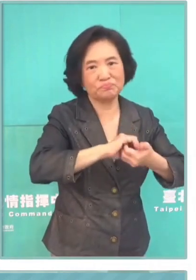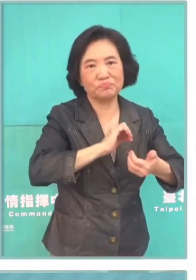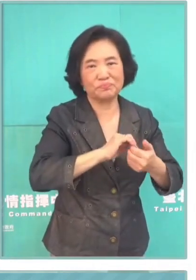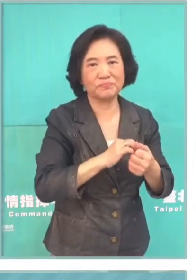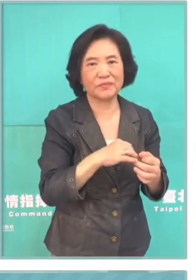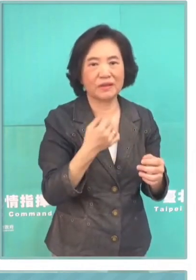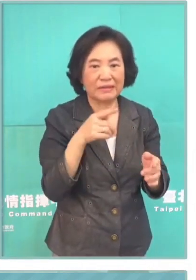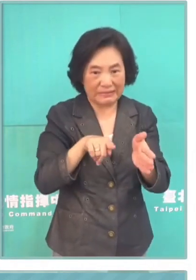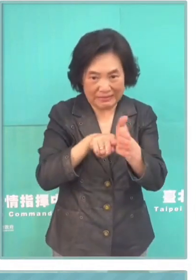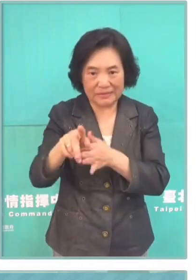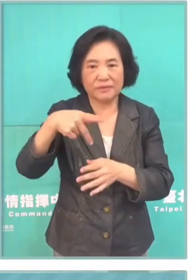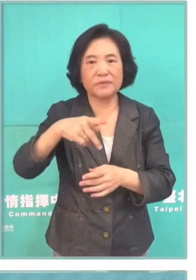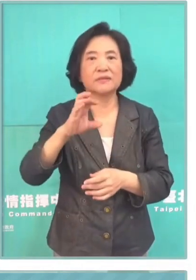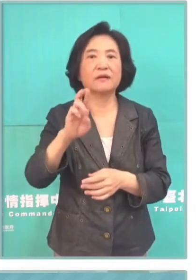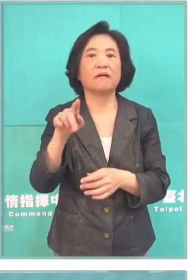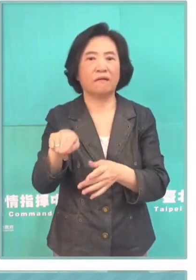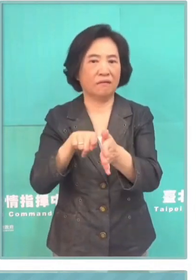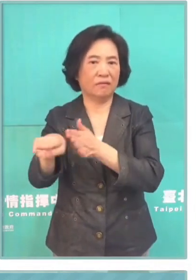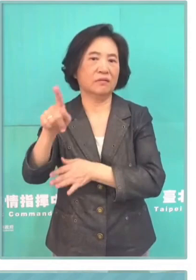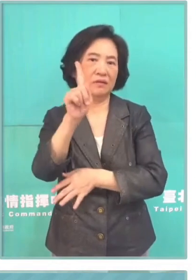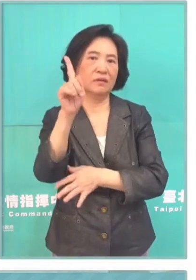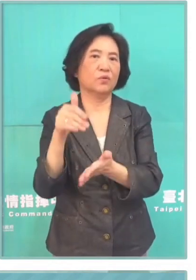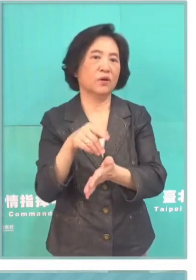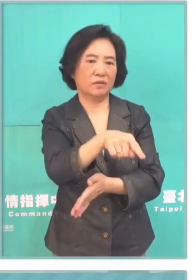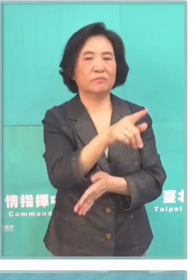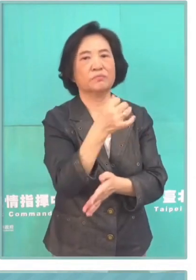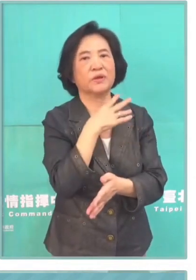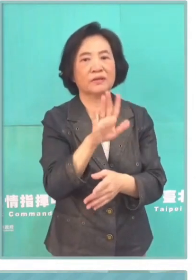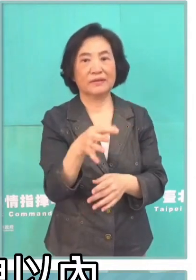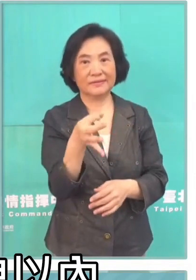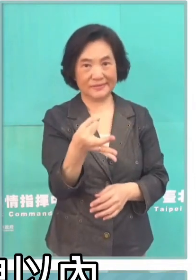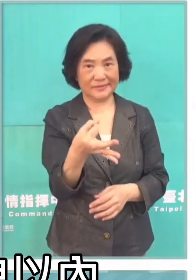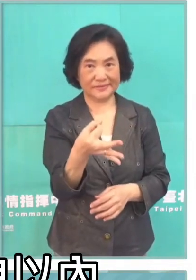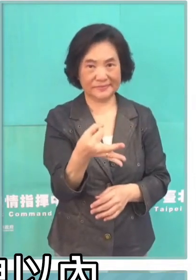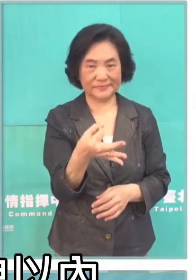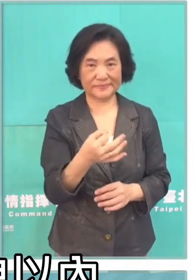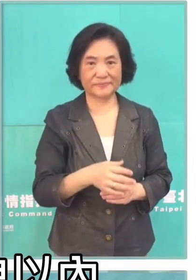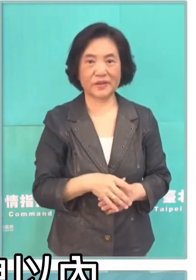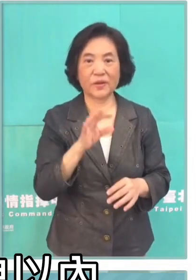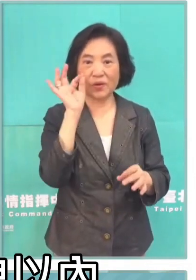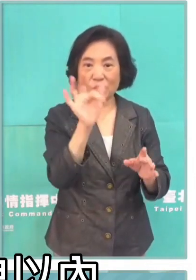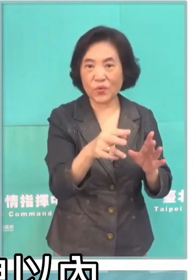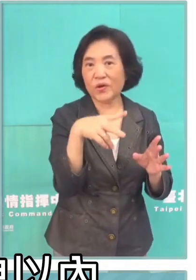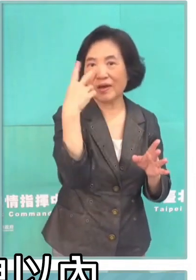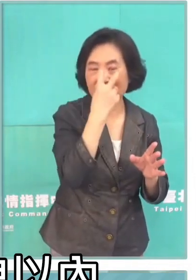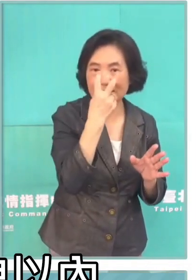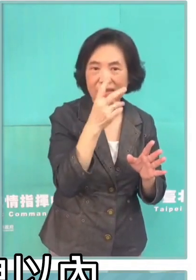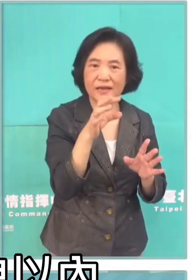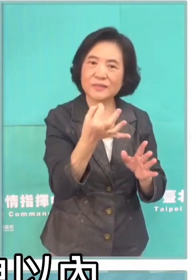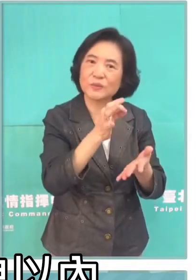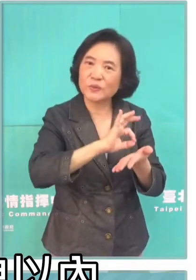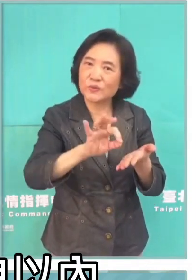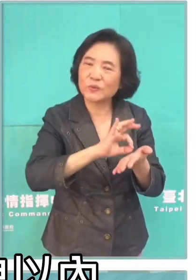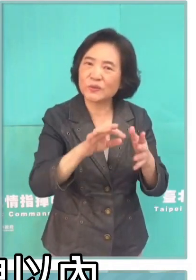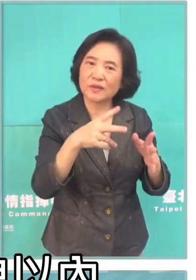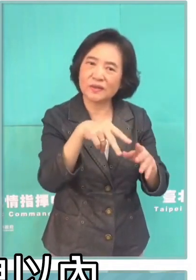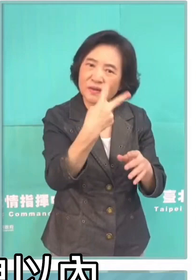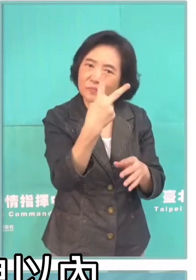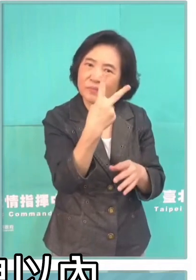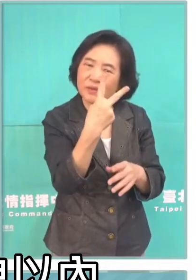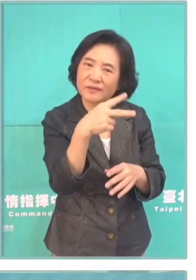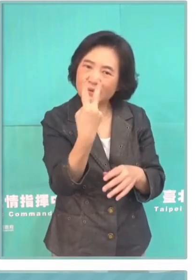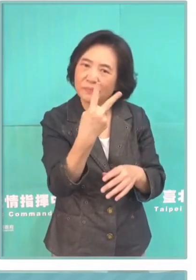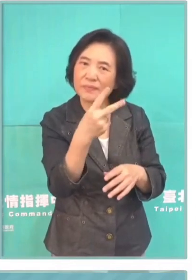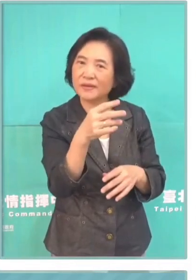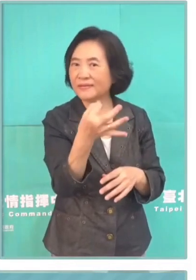可是整个系统要改，还有一个很大的问题啊，价钱。因为现在快筛成本大概200块以